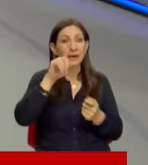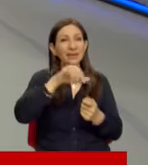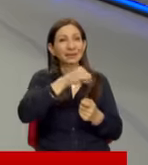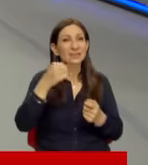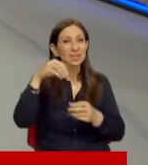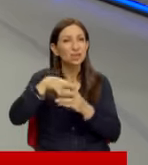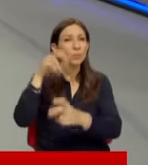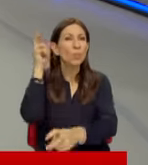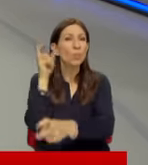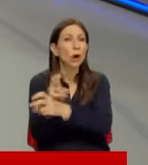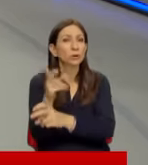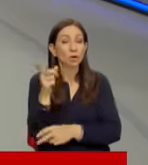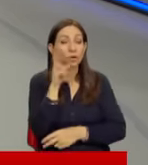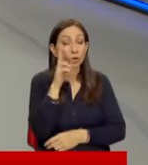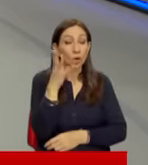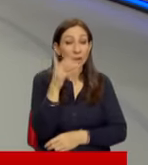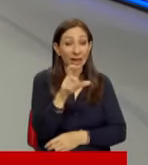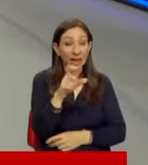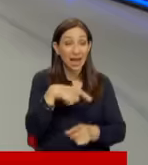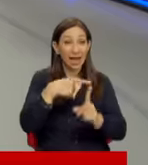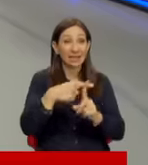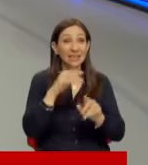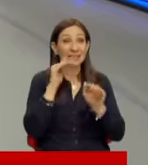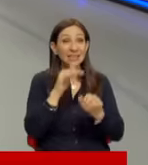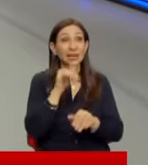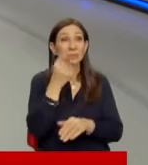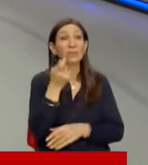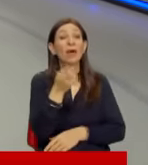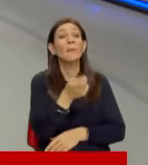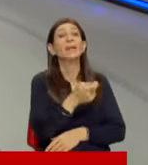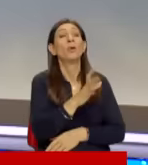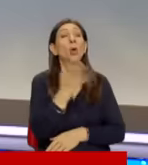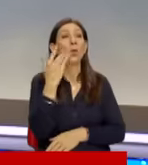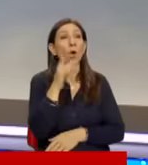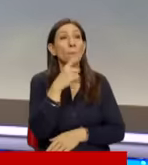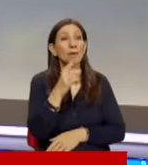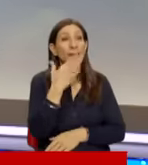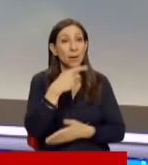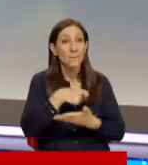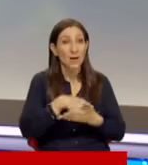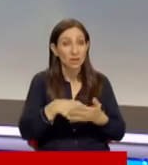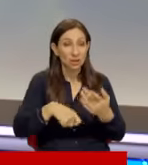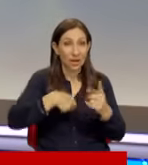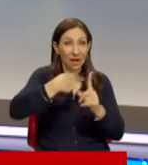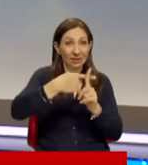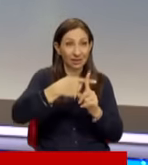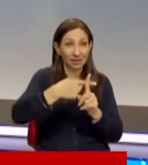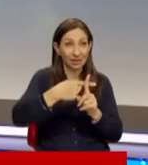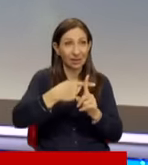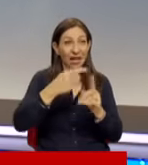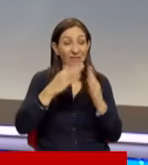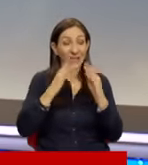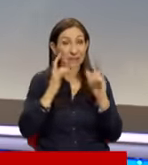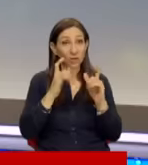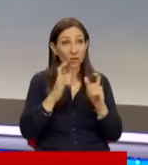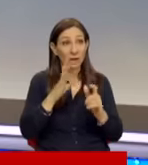son 4 aydır o dediğin ekstra desteklerin hiçbirini veremediler. Önceden evet. 10 bin lira emekli maaşının üstüne evde